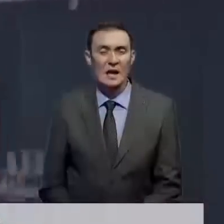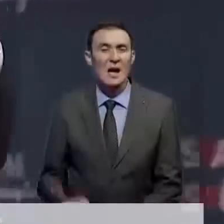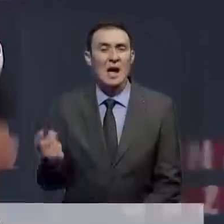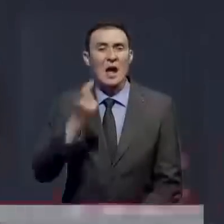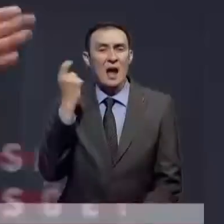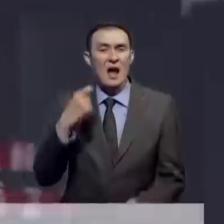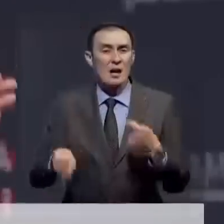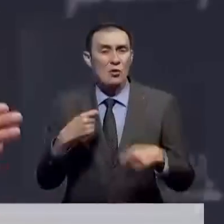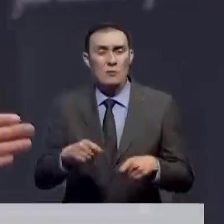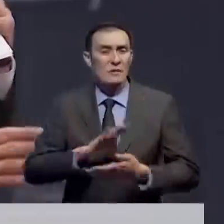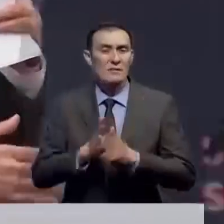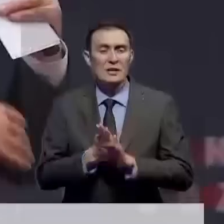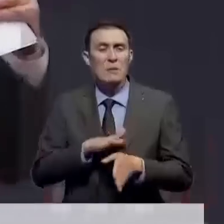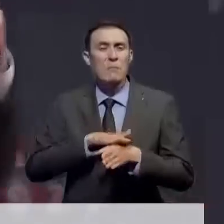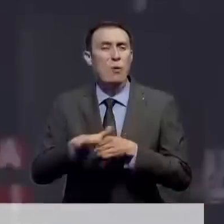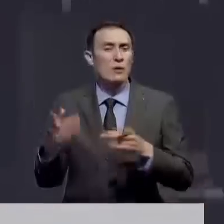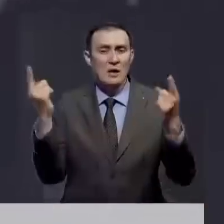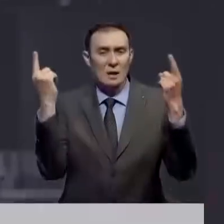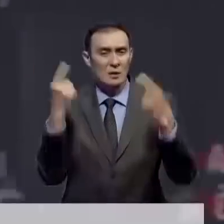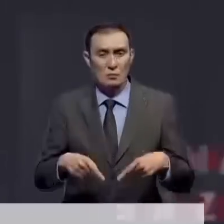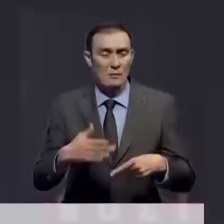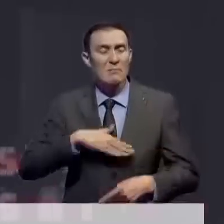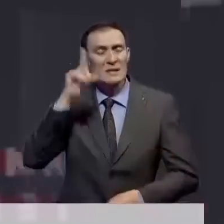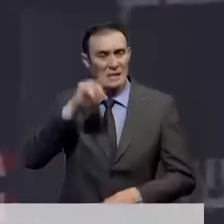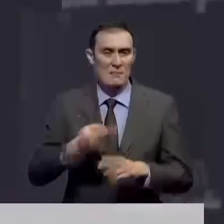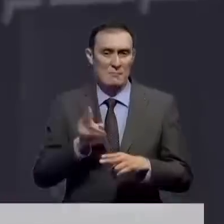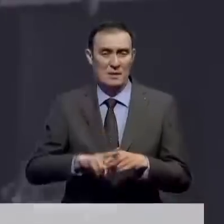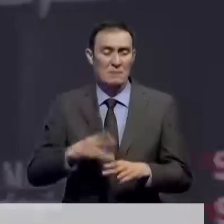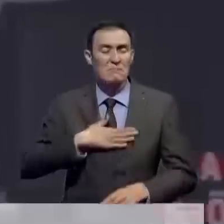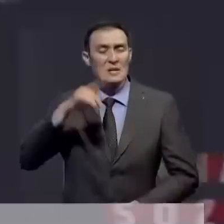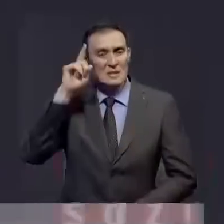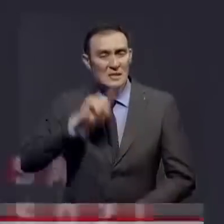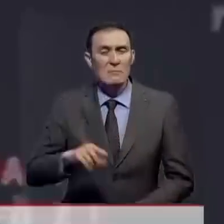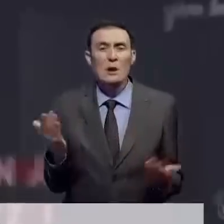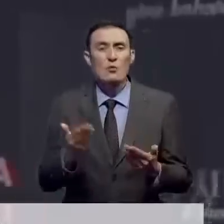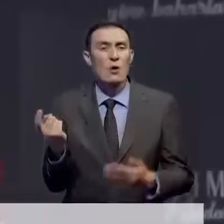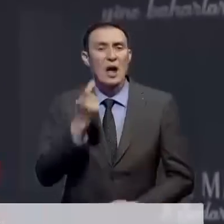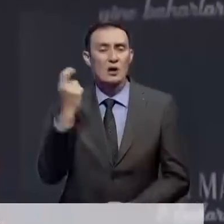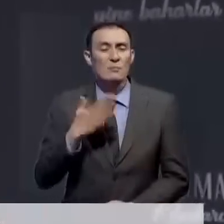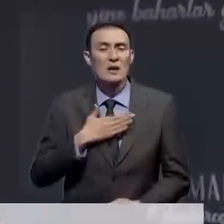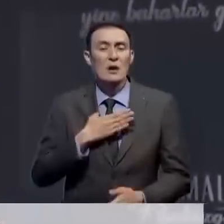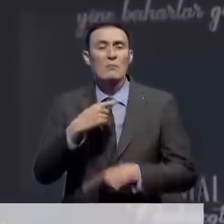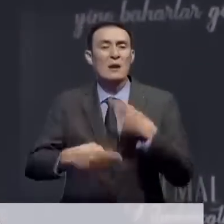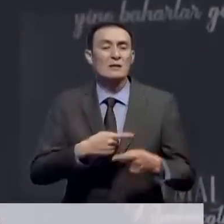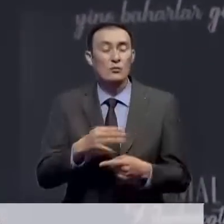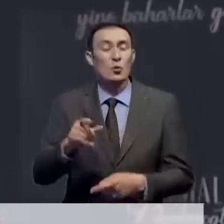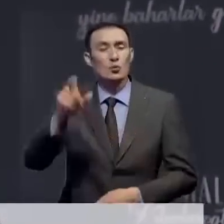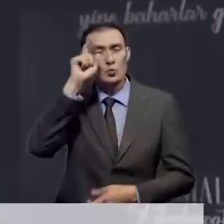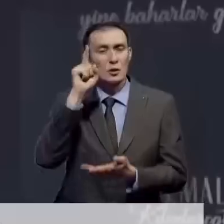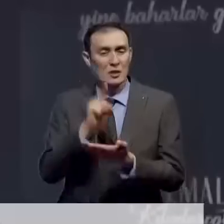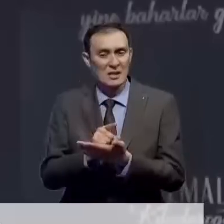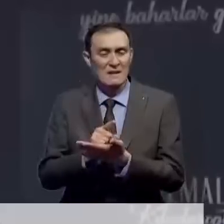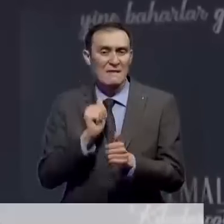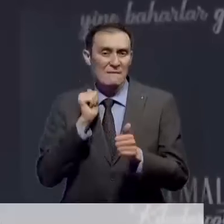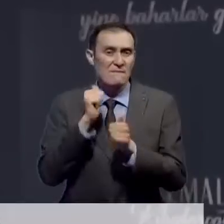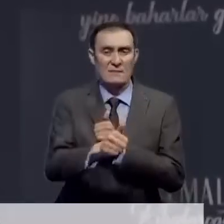Экономика находится в состоянии полной катастрофы. Мы знаем об этом. Мы также знаем, какую экономику мы унаследуем. Но Турция должна